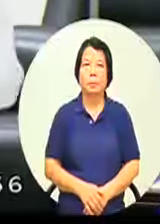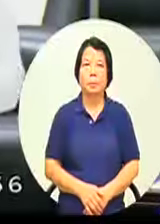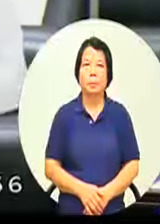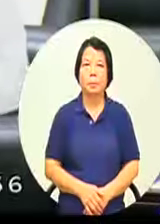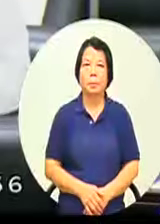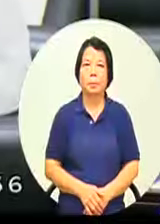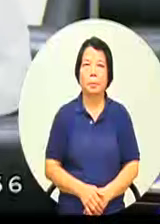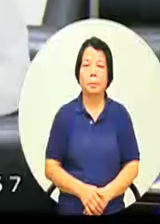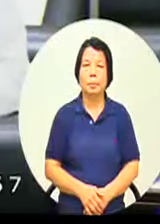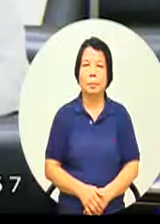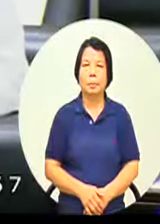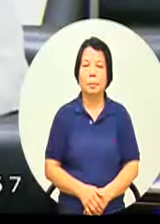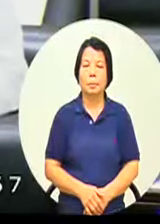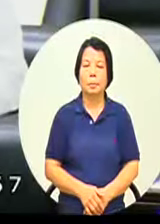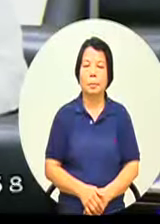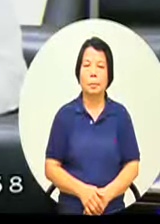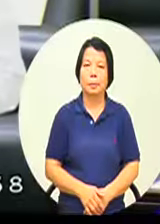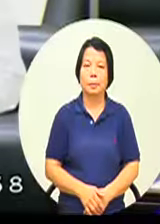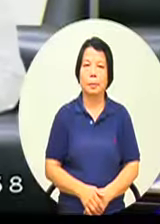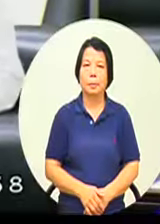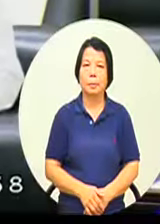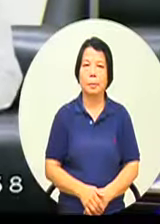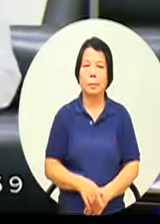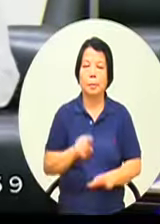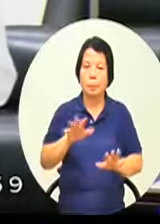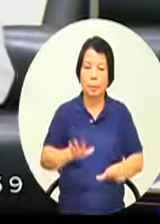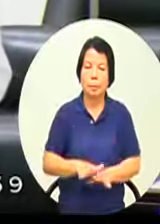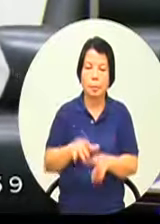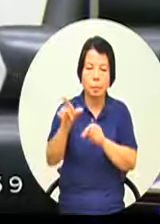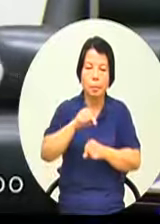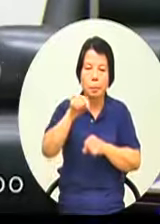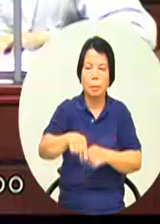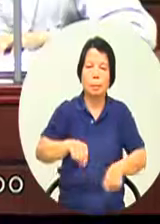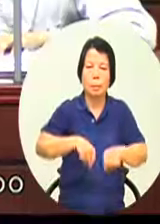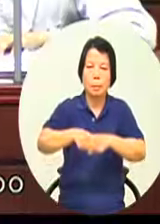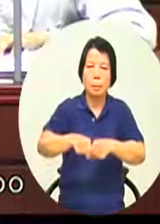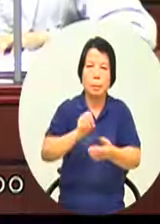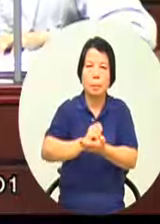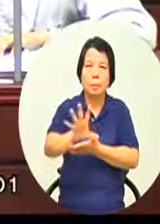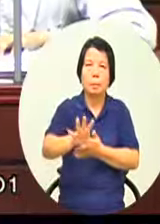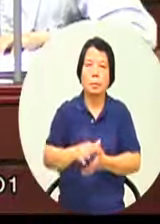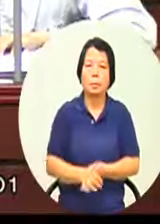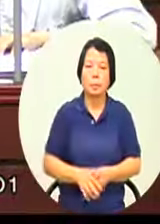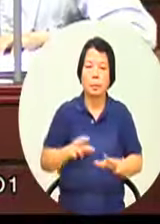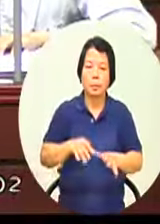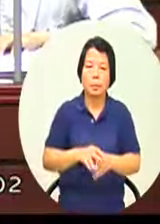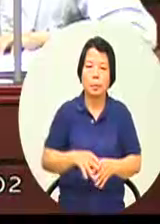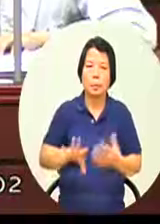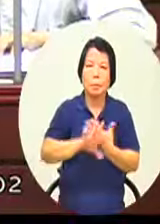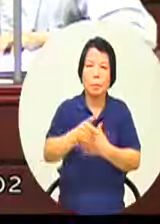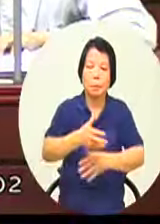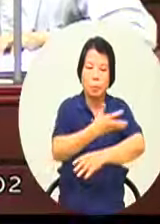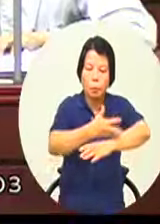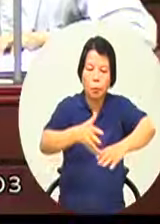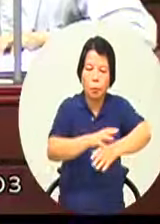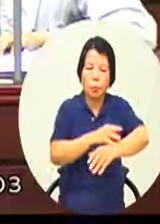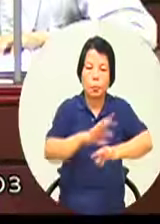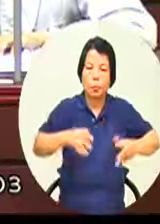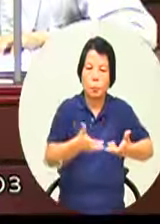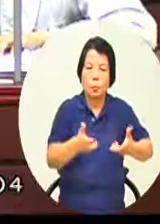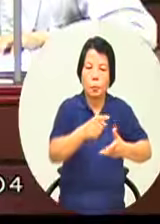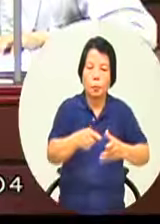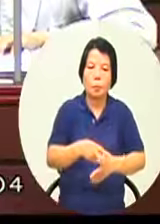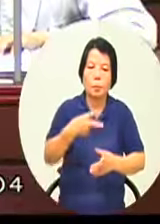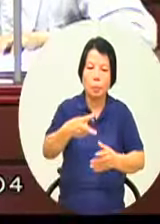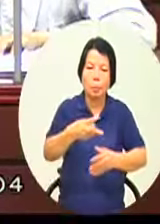所以这个 我们还是照我们目前的这个规划报告哈，该做护岸整治的我们还是要做。那二号排水